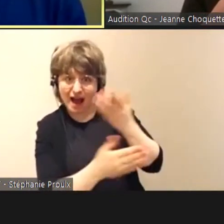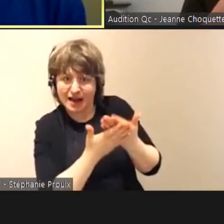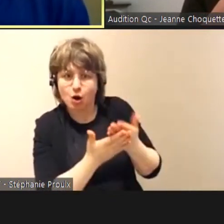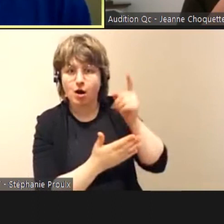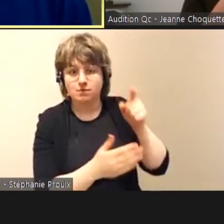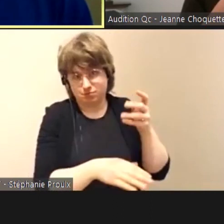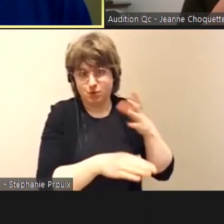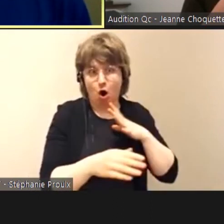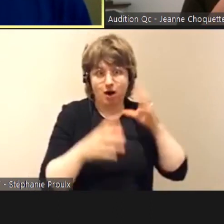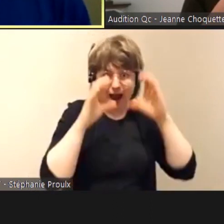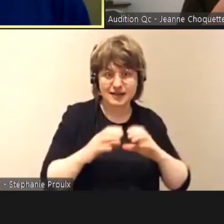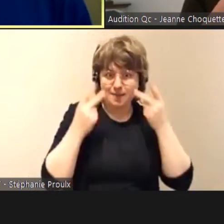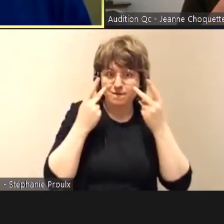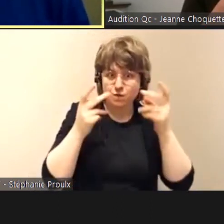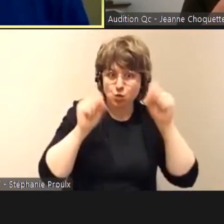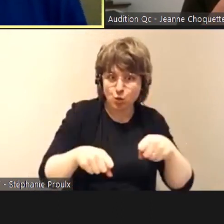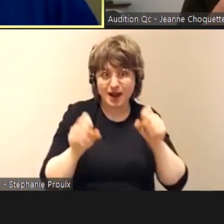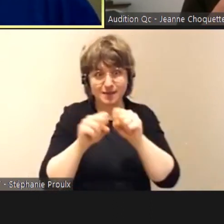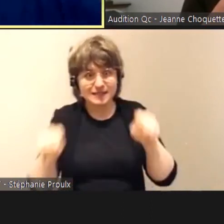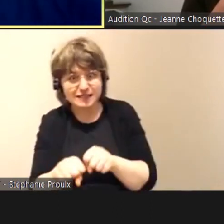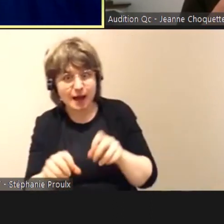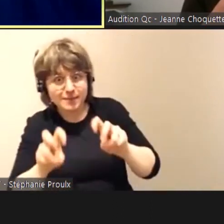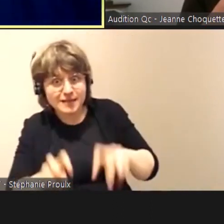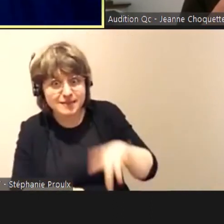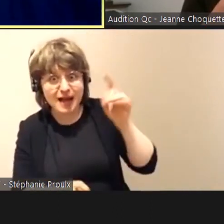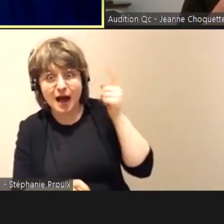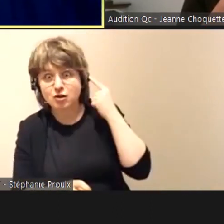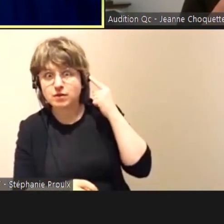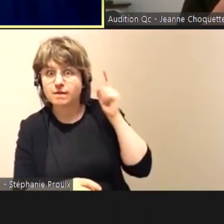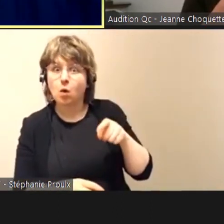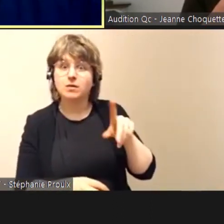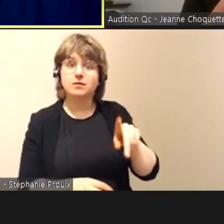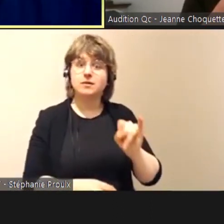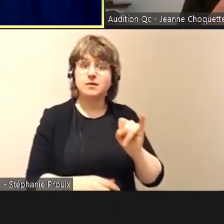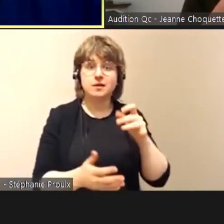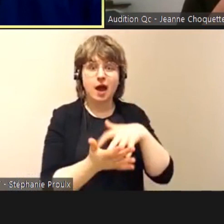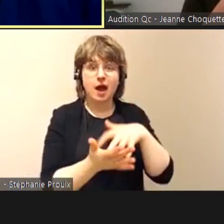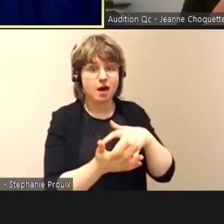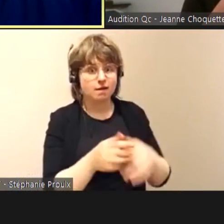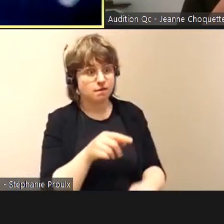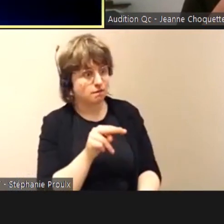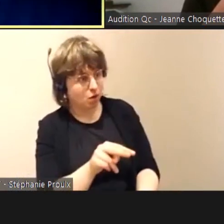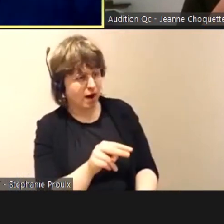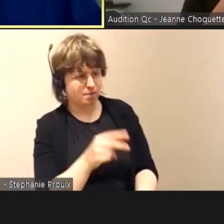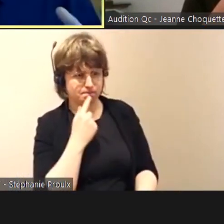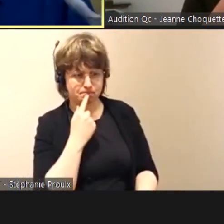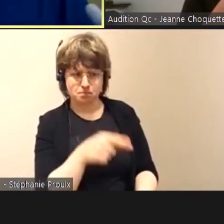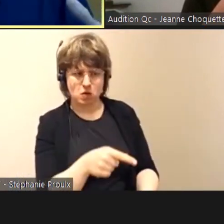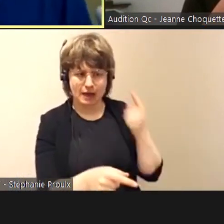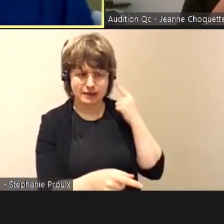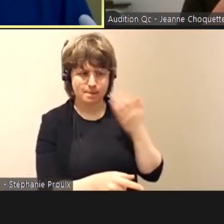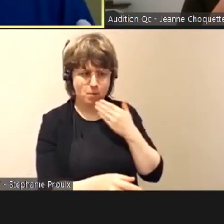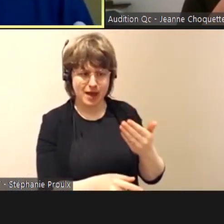et que c'est un peu laissé aux parents puis aux professeurs de dire « Ah, il me semble que Paul entend moins bien ou il met la télévision trop fort et